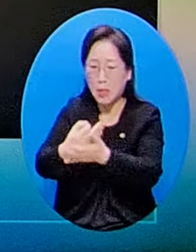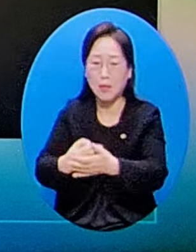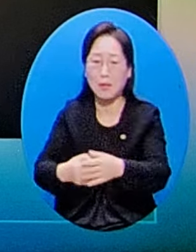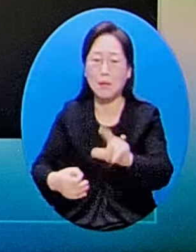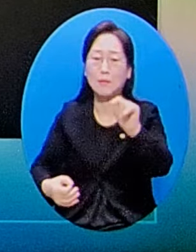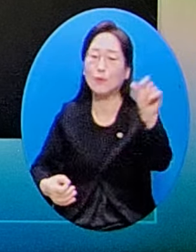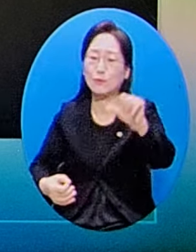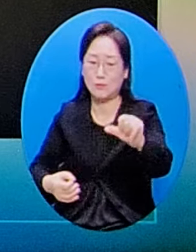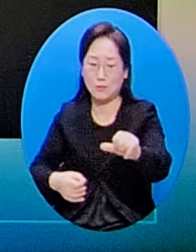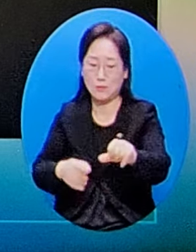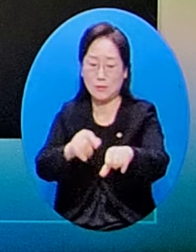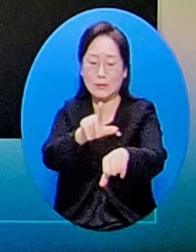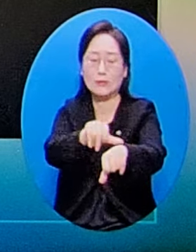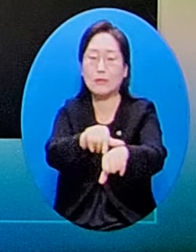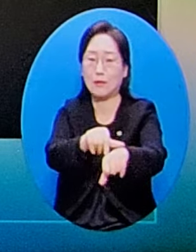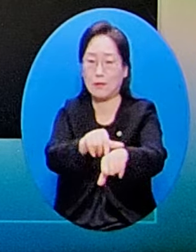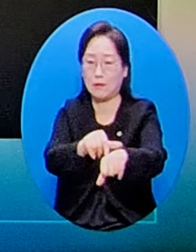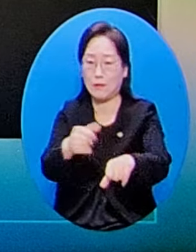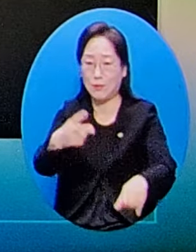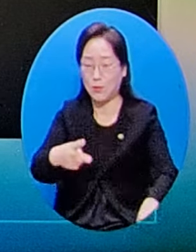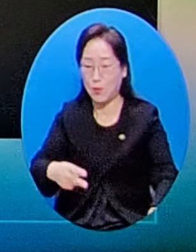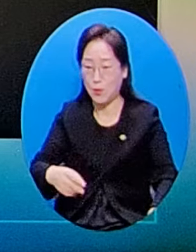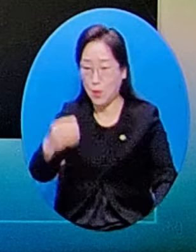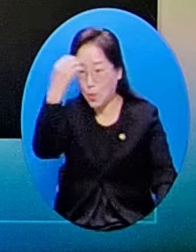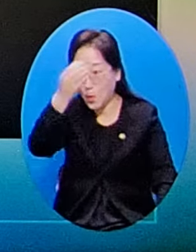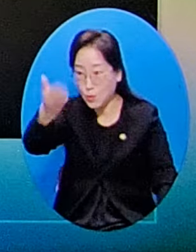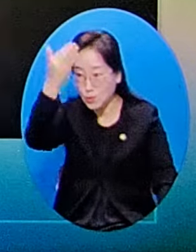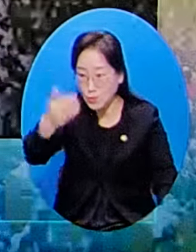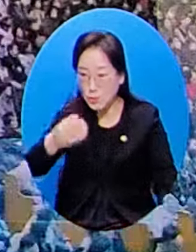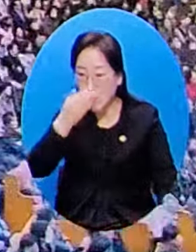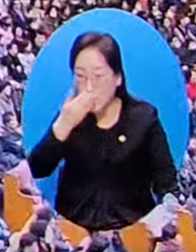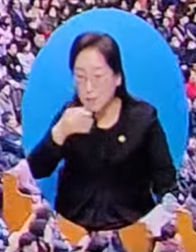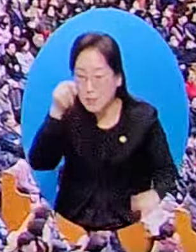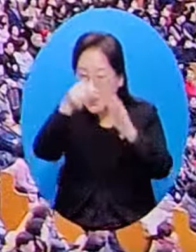다녔고요. 식당도 고급 레스토랑이 아닌 햄버거를 즐겨 먹었고